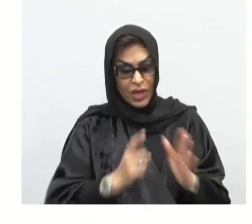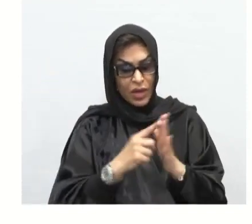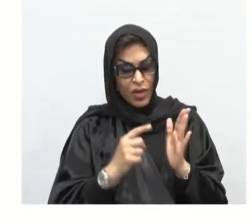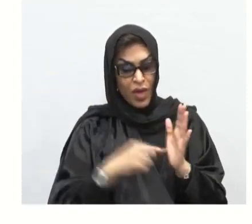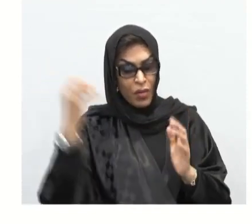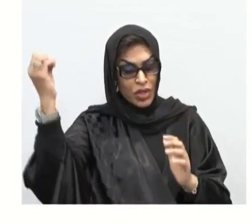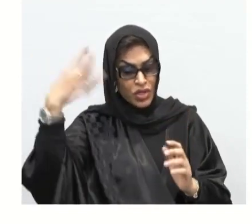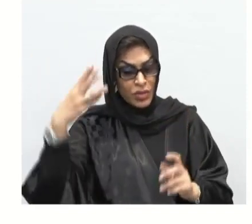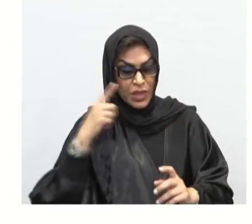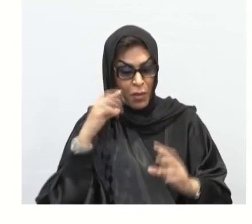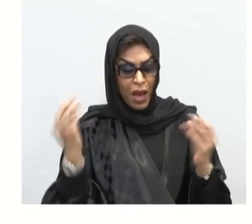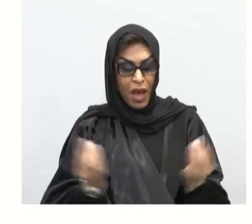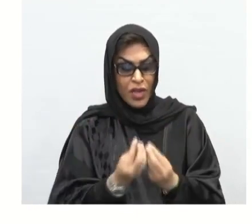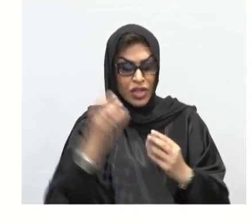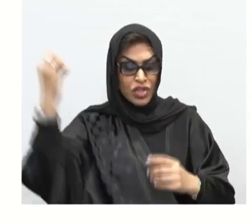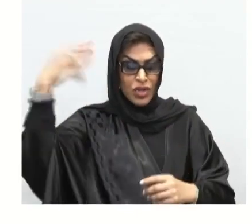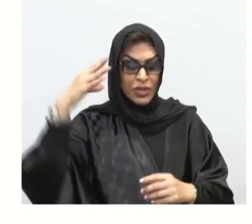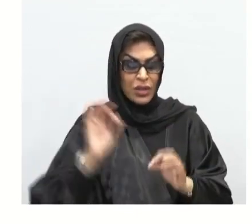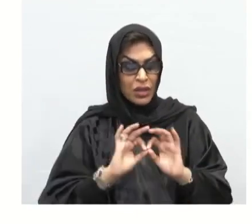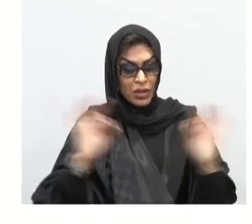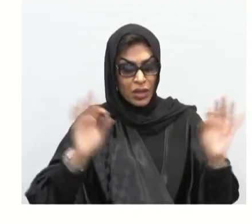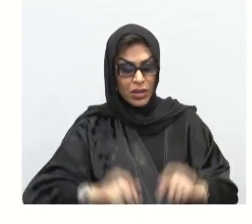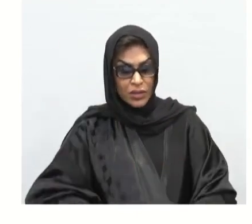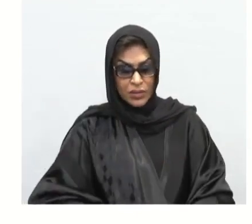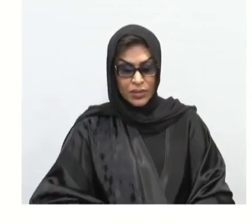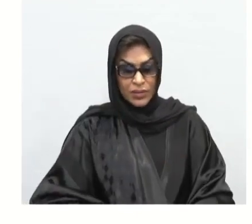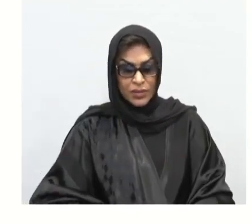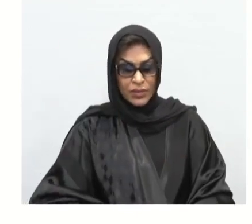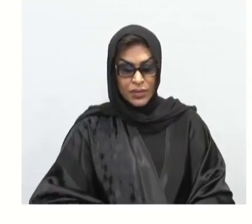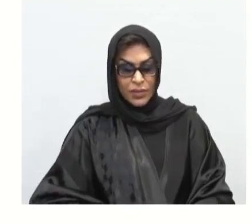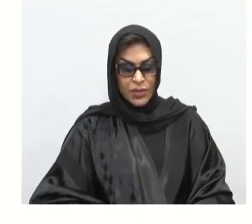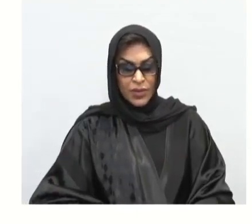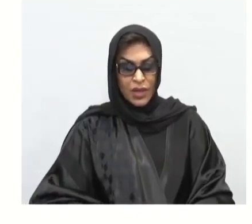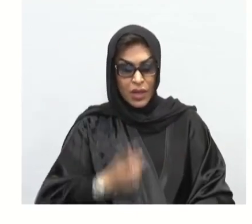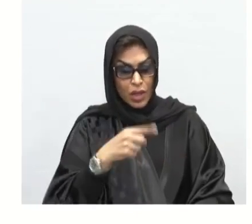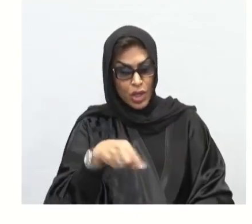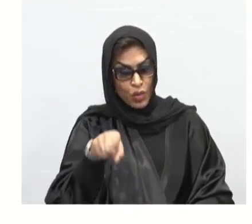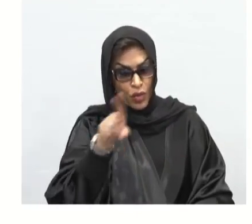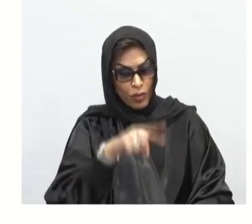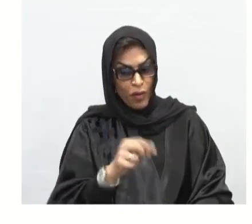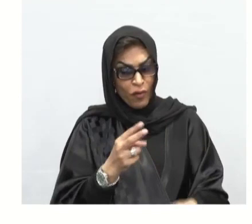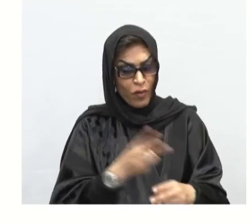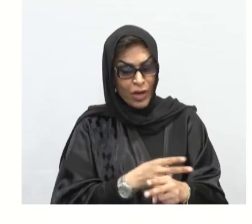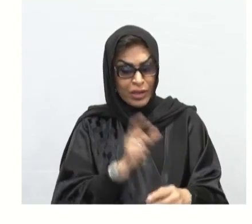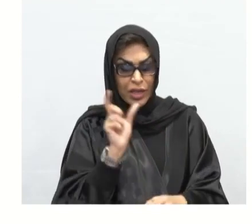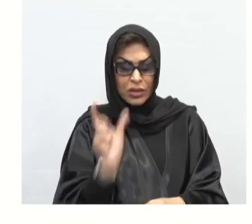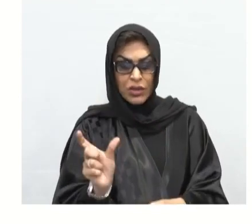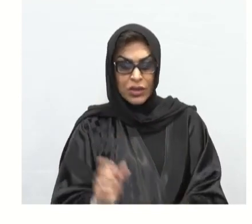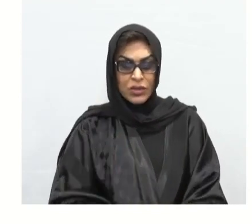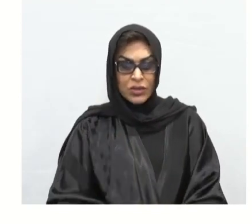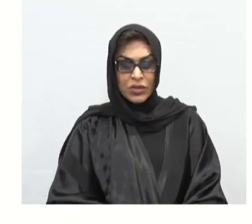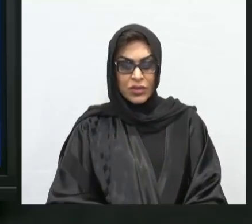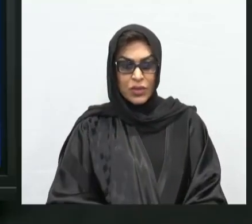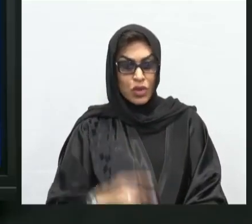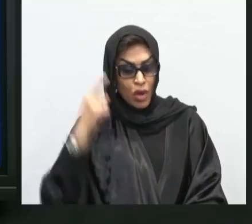مع هذه الشمس ننطلق بعد ذلك طالبي وطالبتي لنضع هذه المفردات امامكم ثم